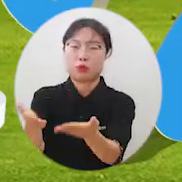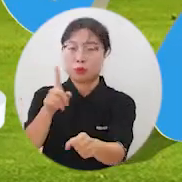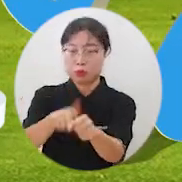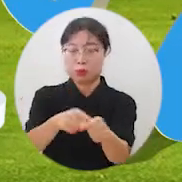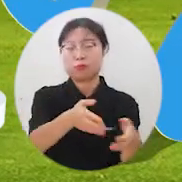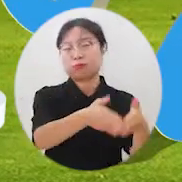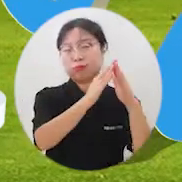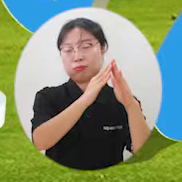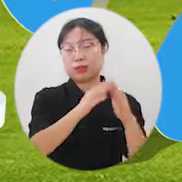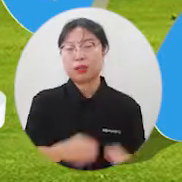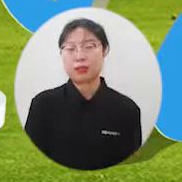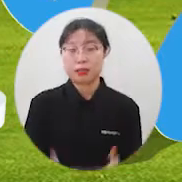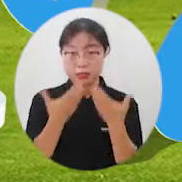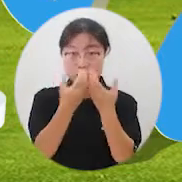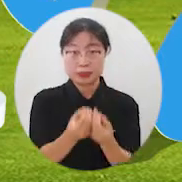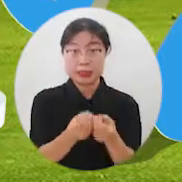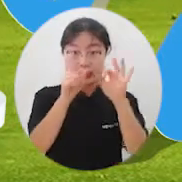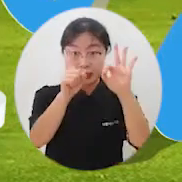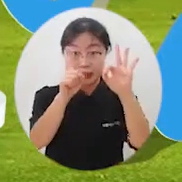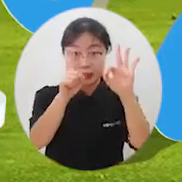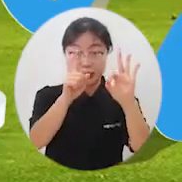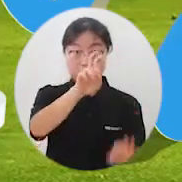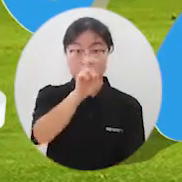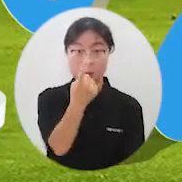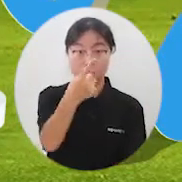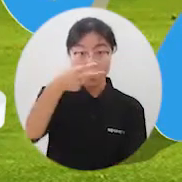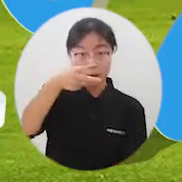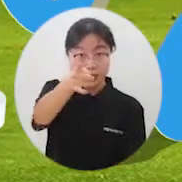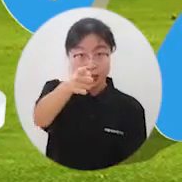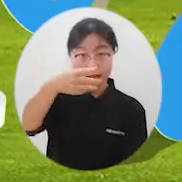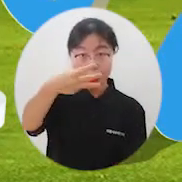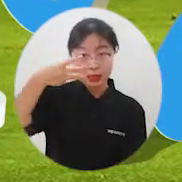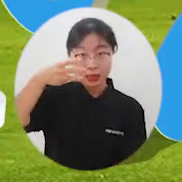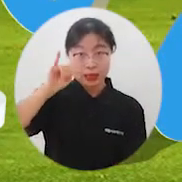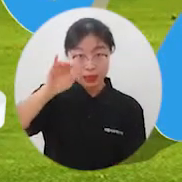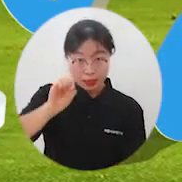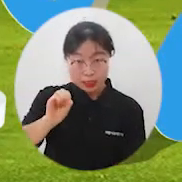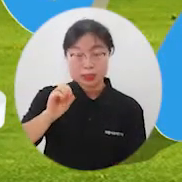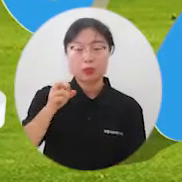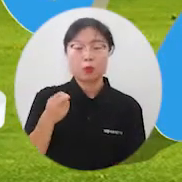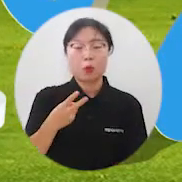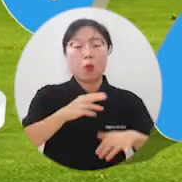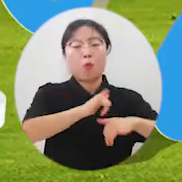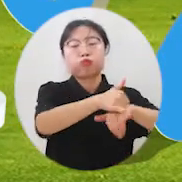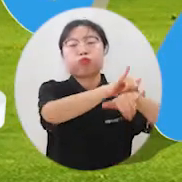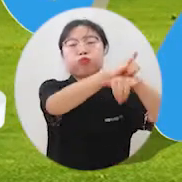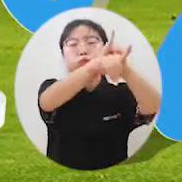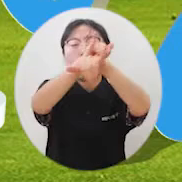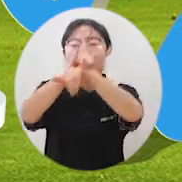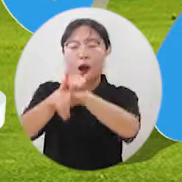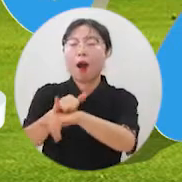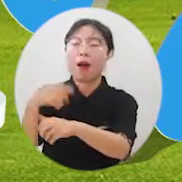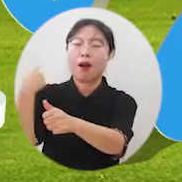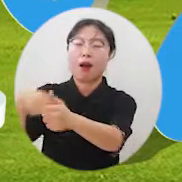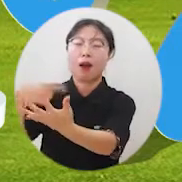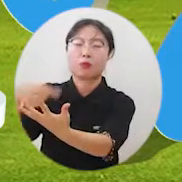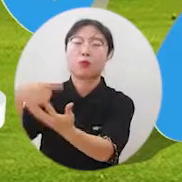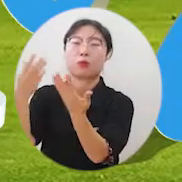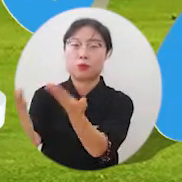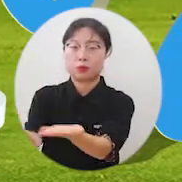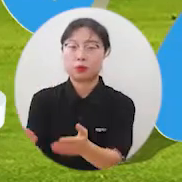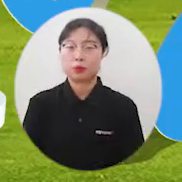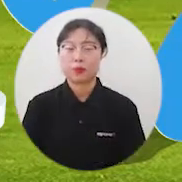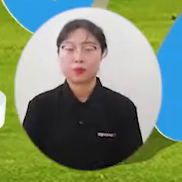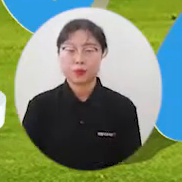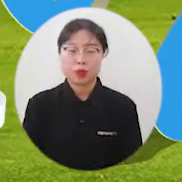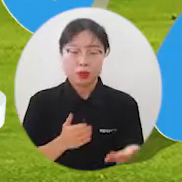갖추고 3D 모델링, 코딩, 드론 등에 대한 전문 교육을 시행하고 있는데요. 미디어 교육을